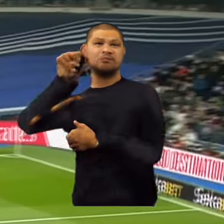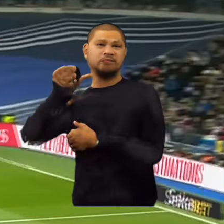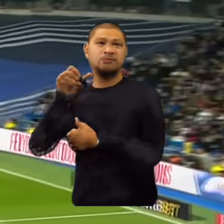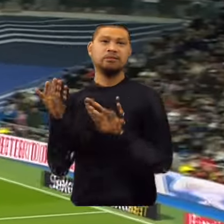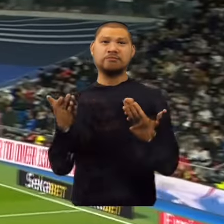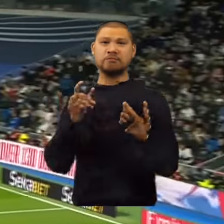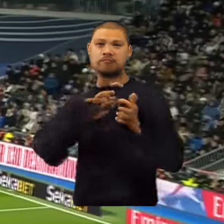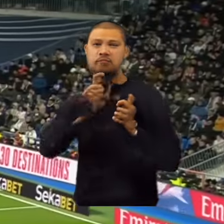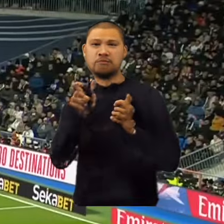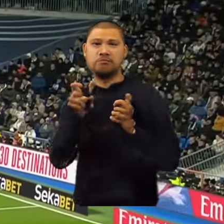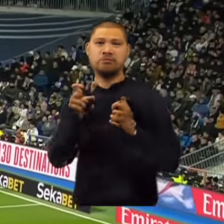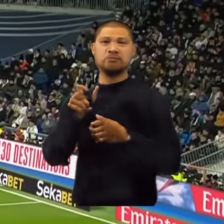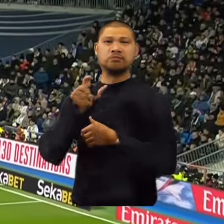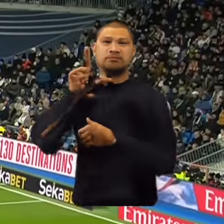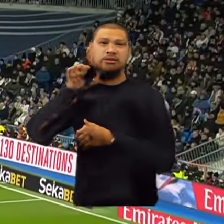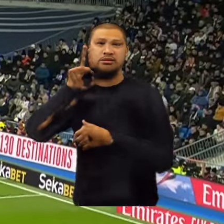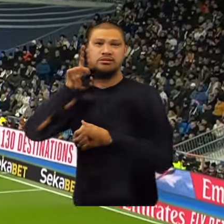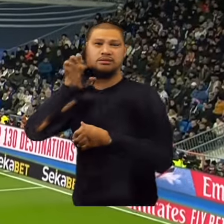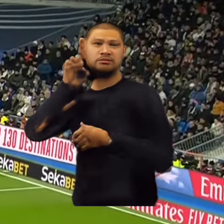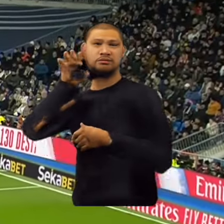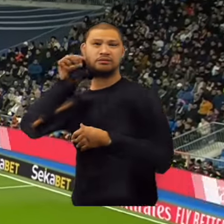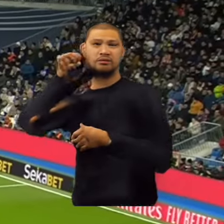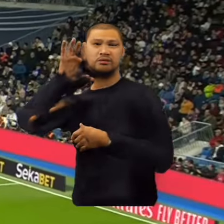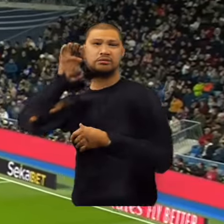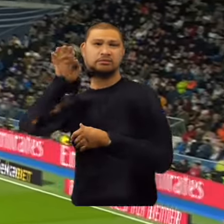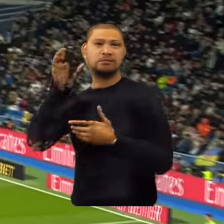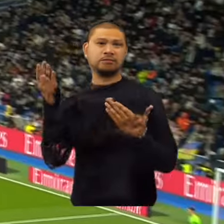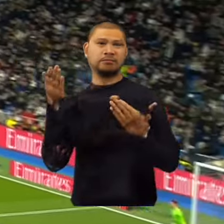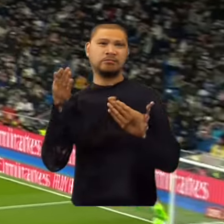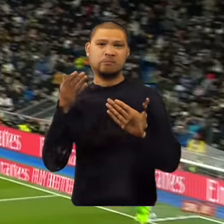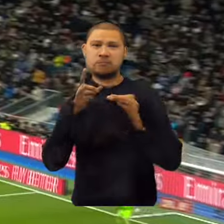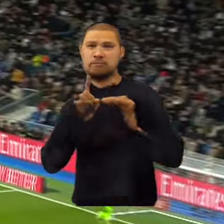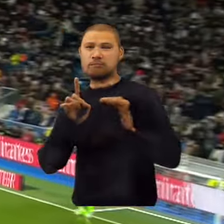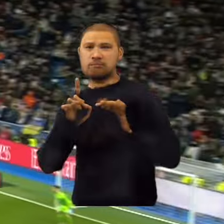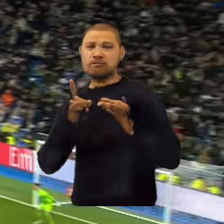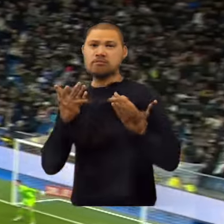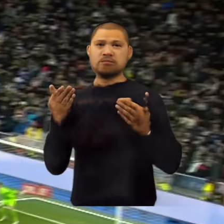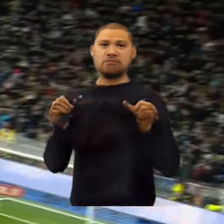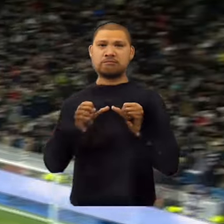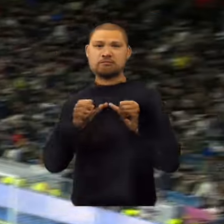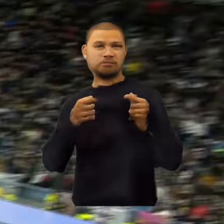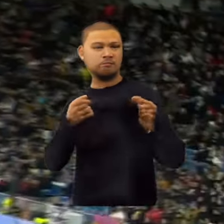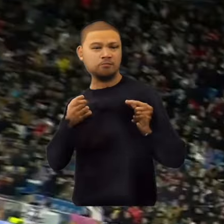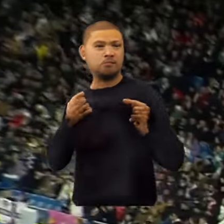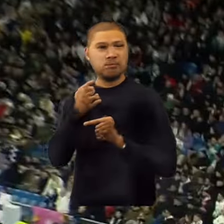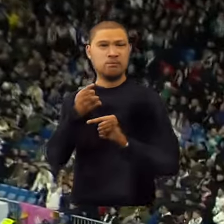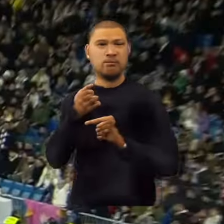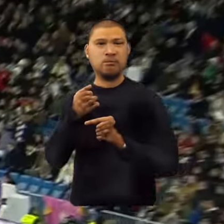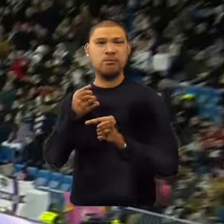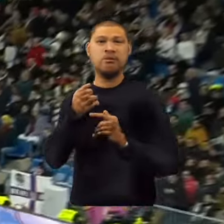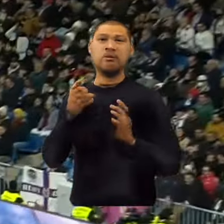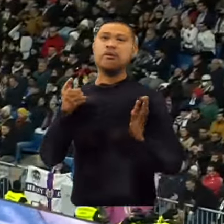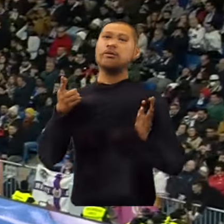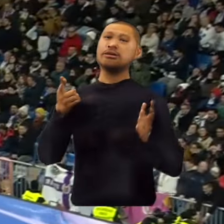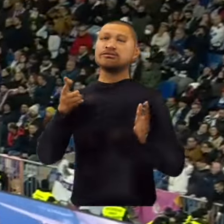Vinicius. Un de ses énièmes débordements. La frappe pleine